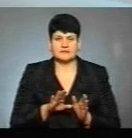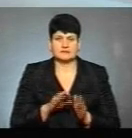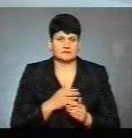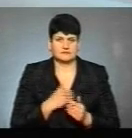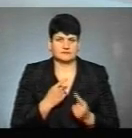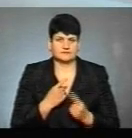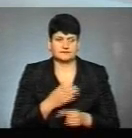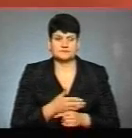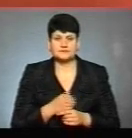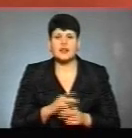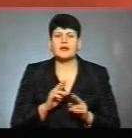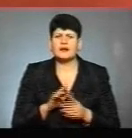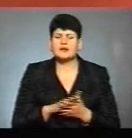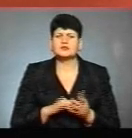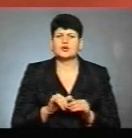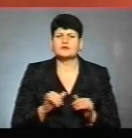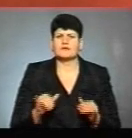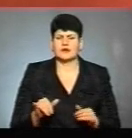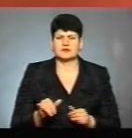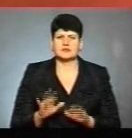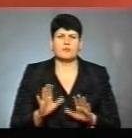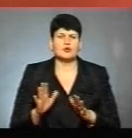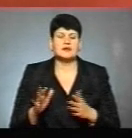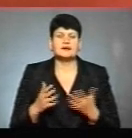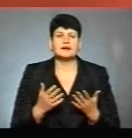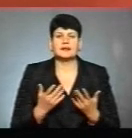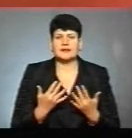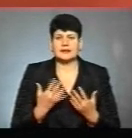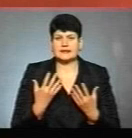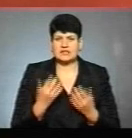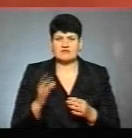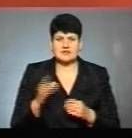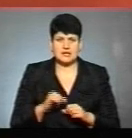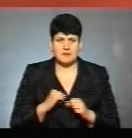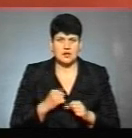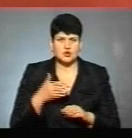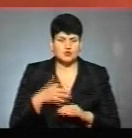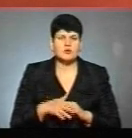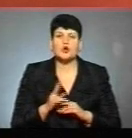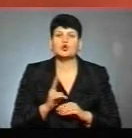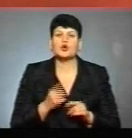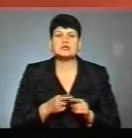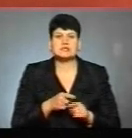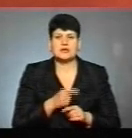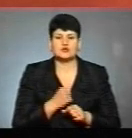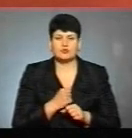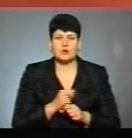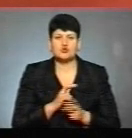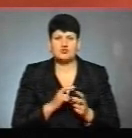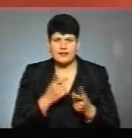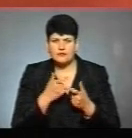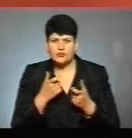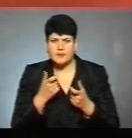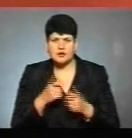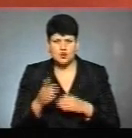От. Як далі розвивалися події? Тобто кілька днів всі намагалися зрозуміти, хто це зробив, і шукали інформацію,